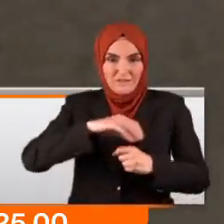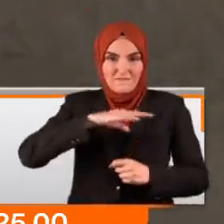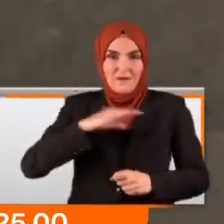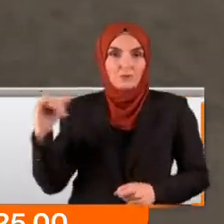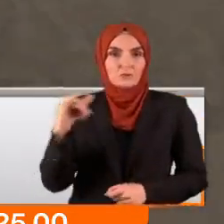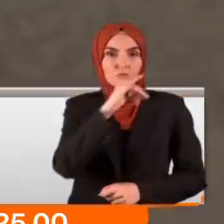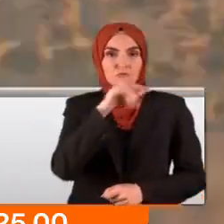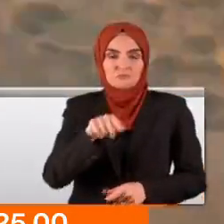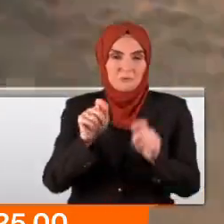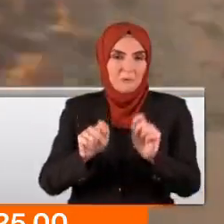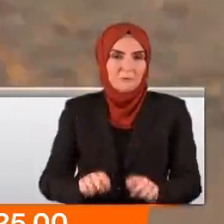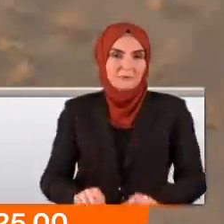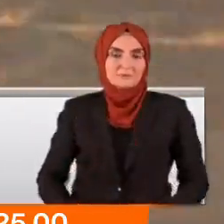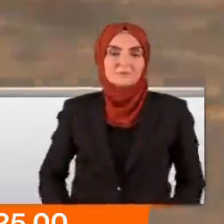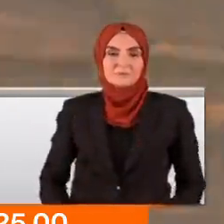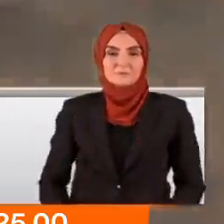gerçekleştirdi.